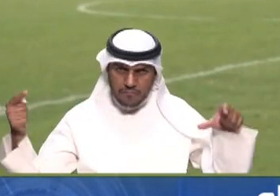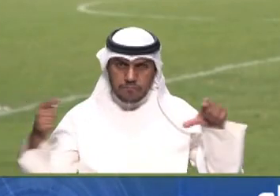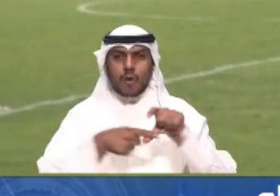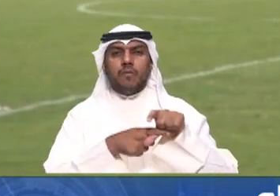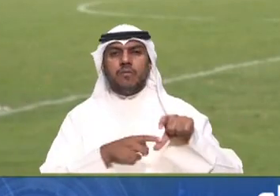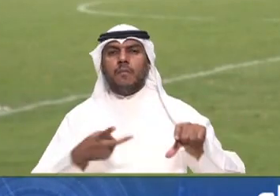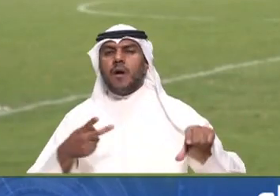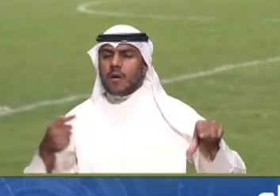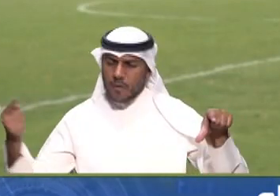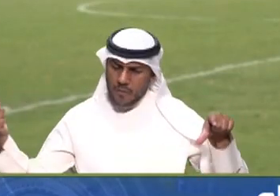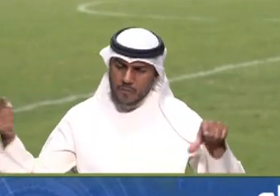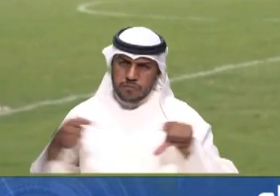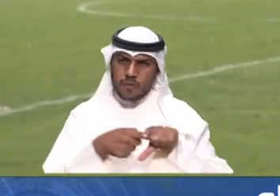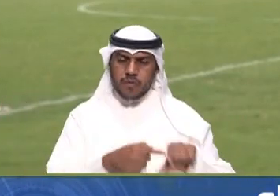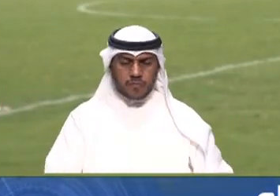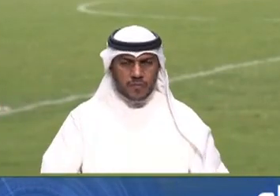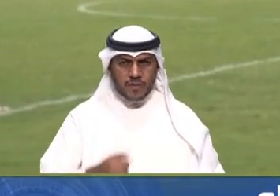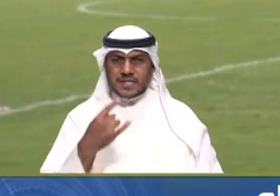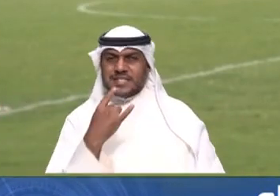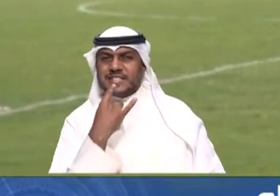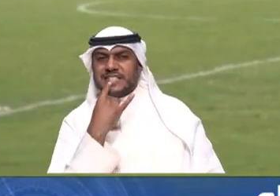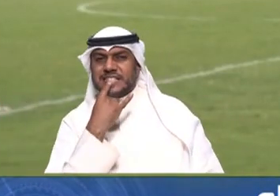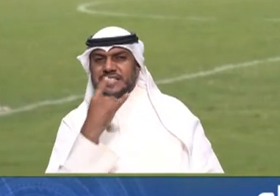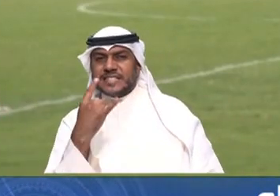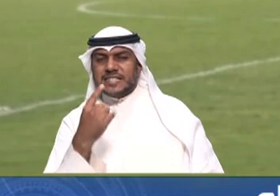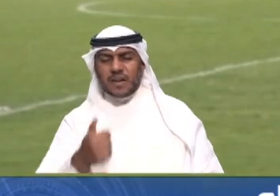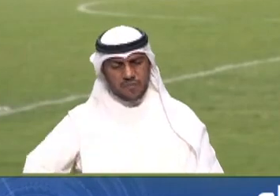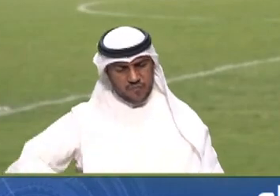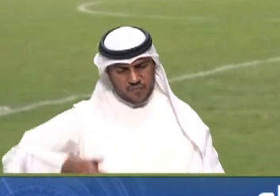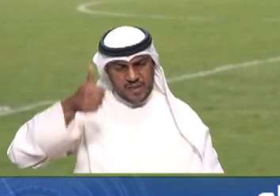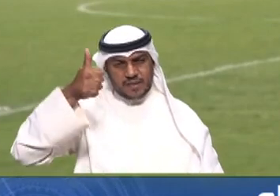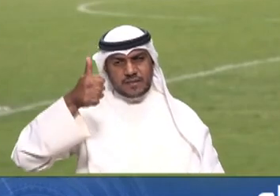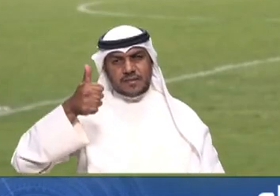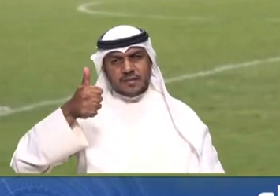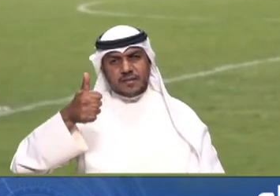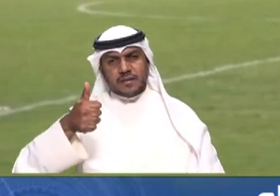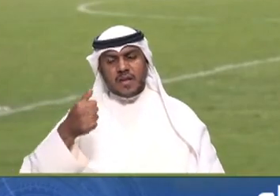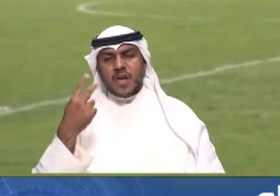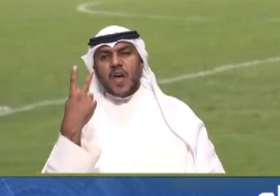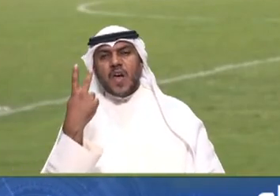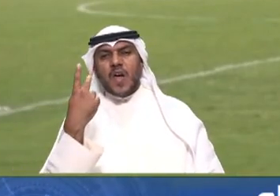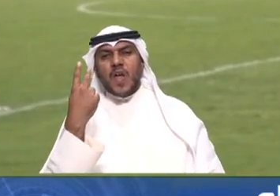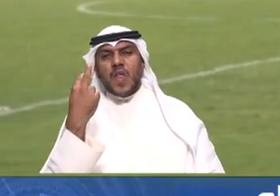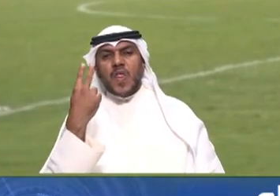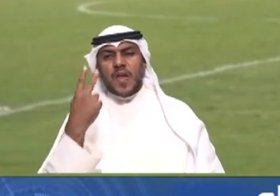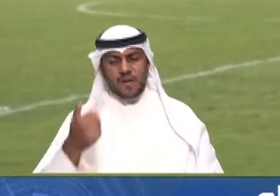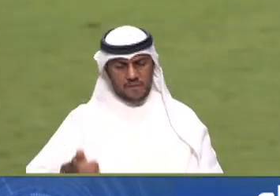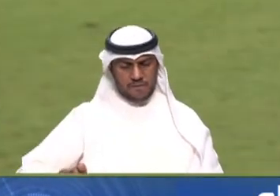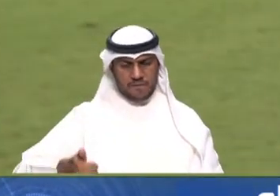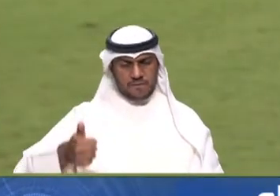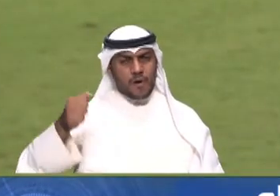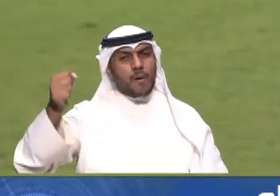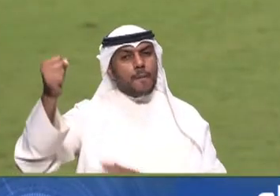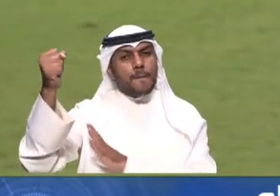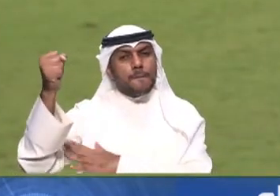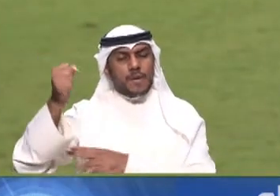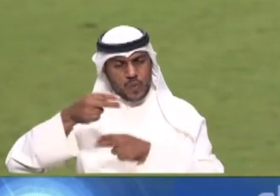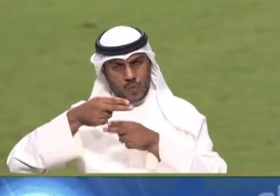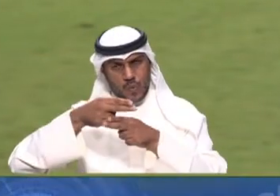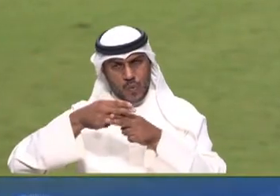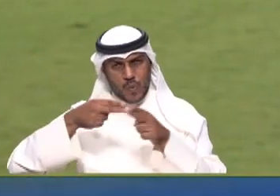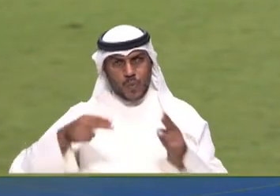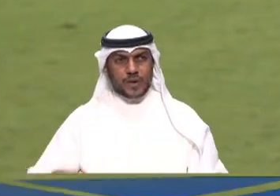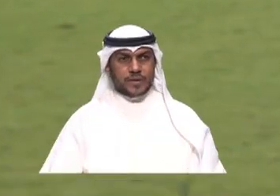أن الفريق في أول 10 دقائق قدر يقول جول جولين، هذا يعني مبين نادي الكويت بطل. أقول الكويت جود